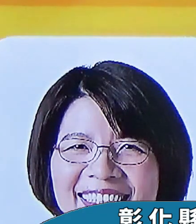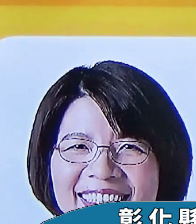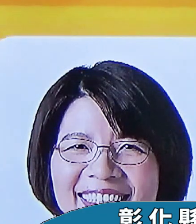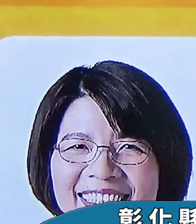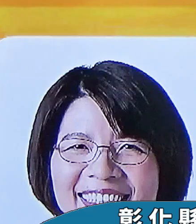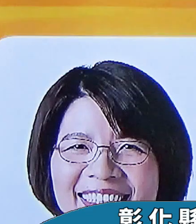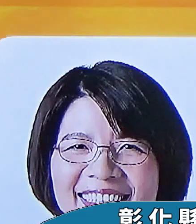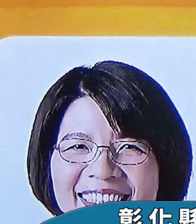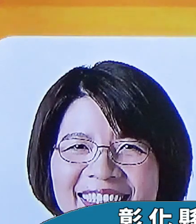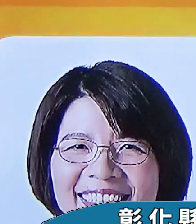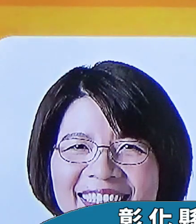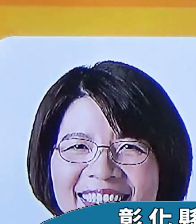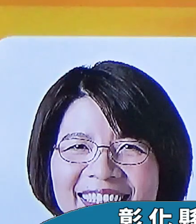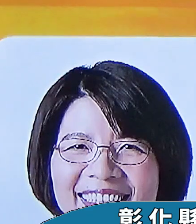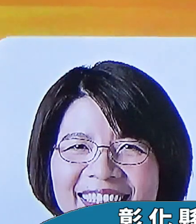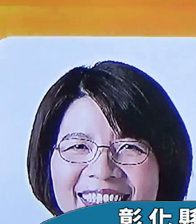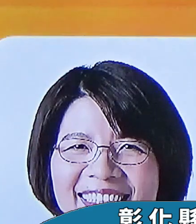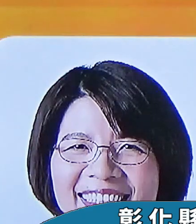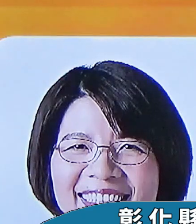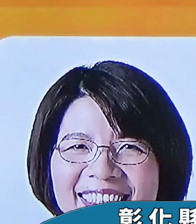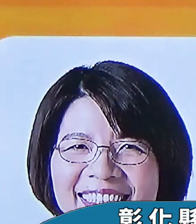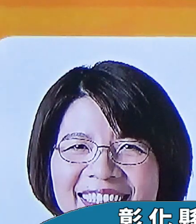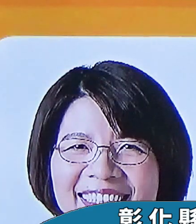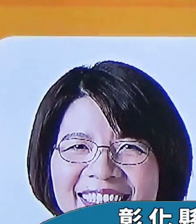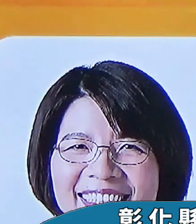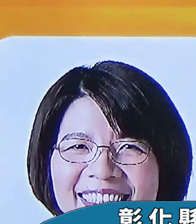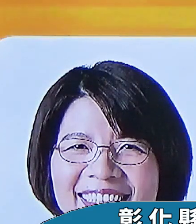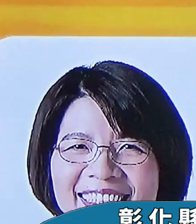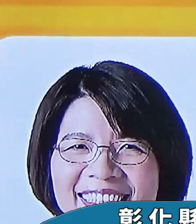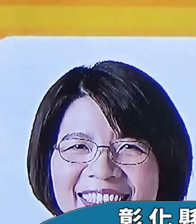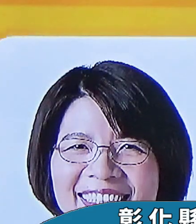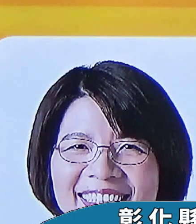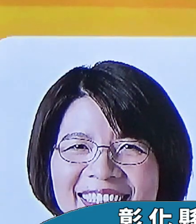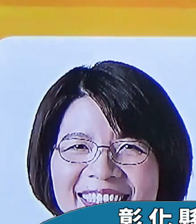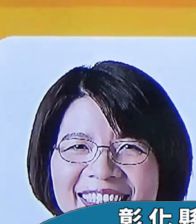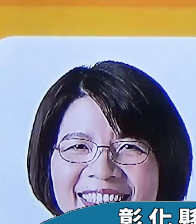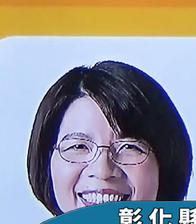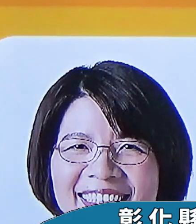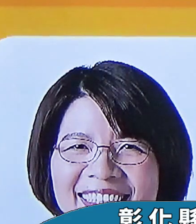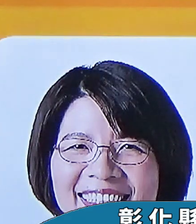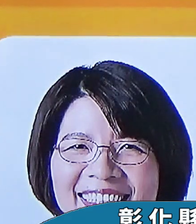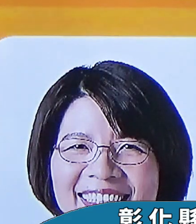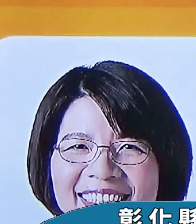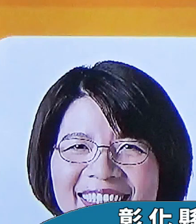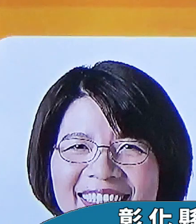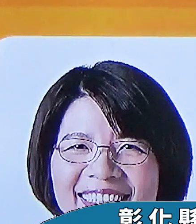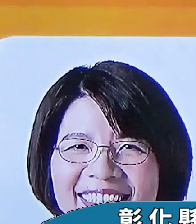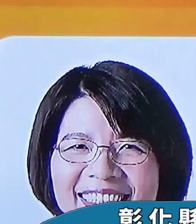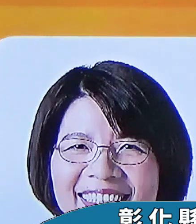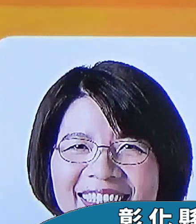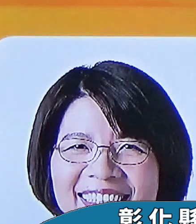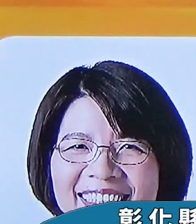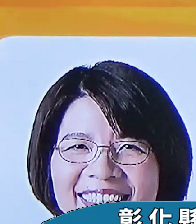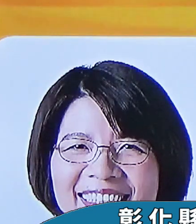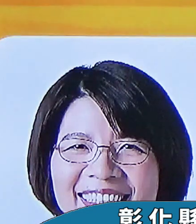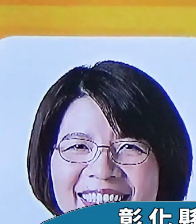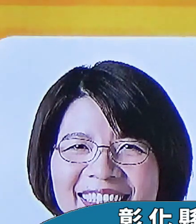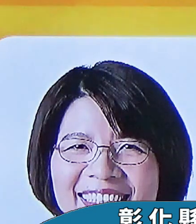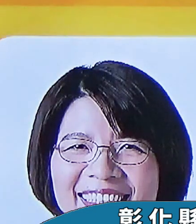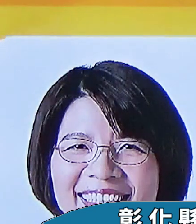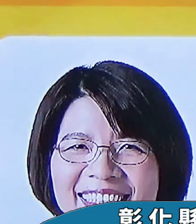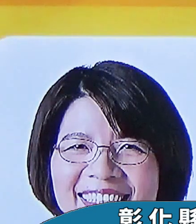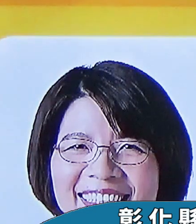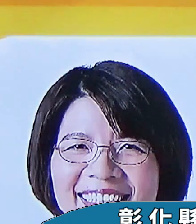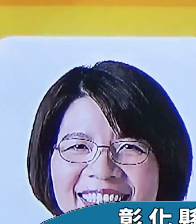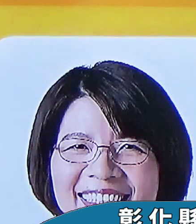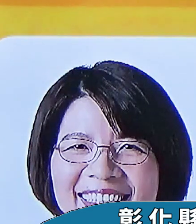法院第29届后生会会长，民进党第18届中央常务执行委员，彰化